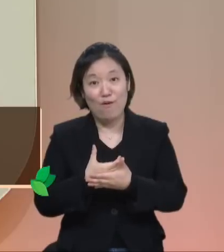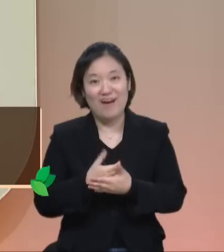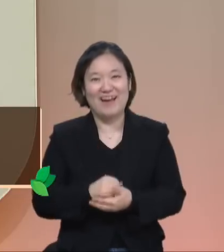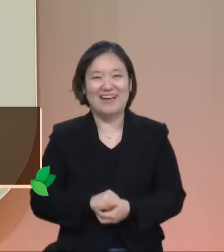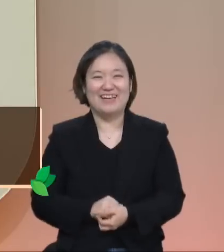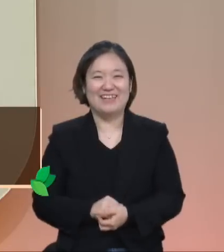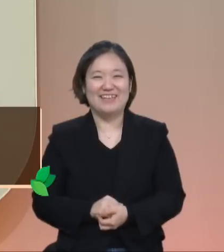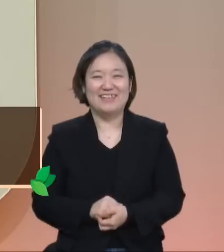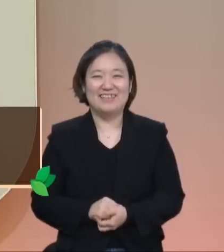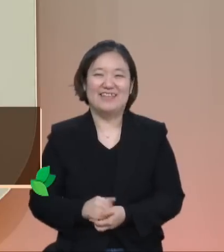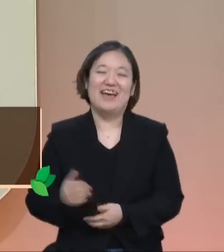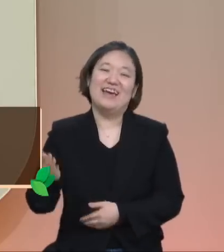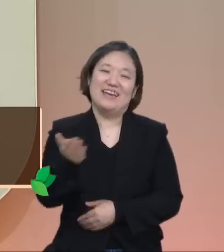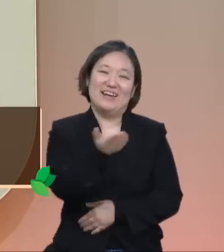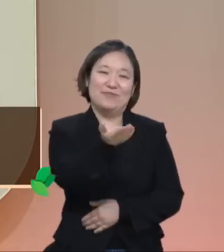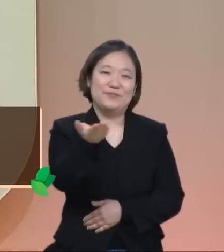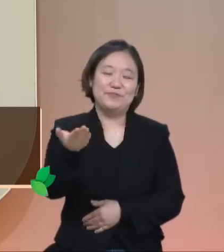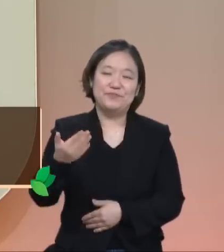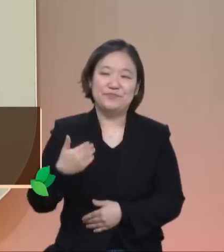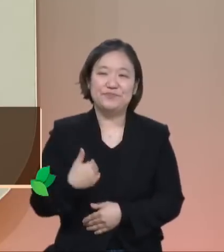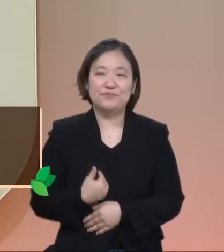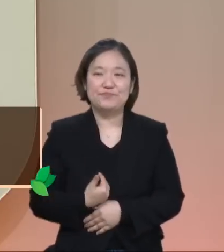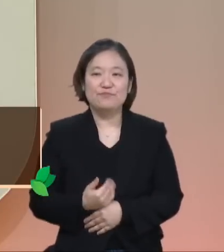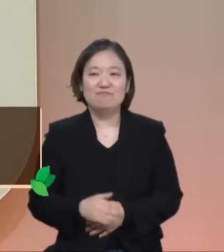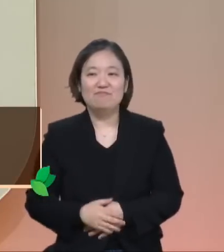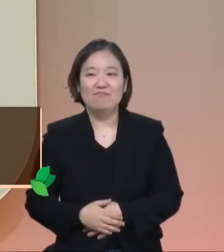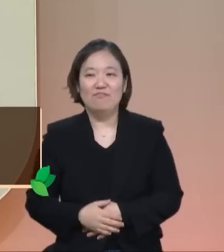근데 여러분 제가